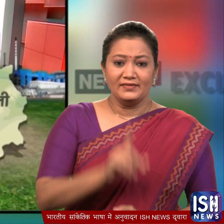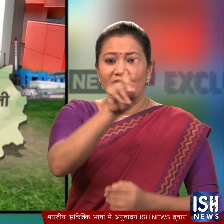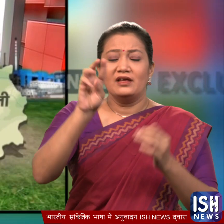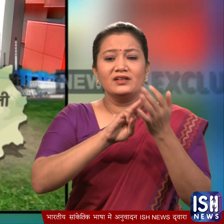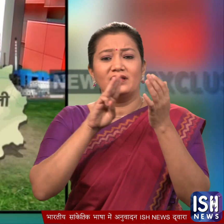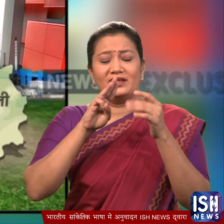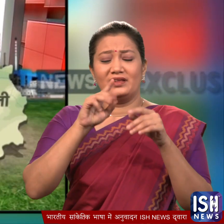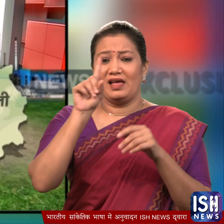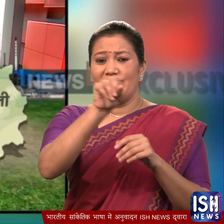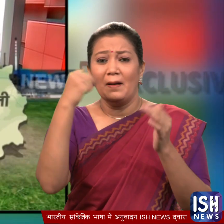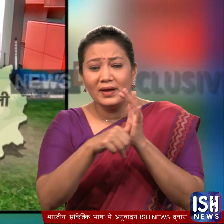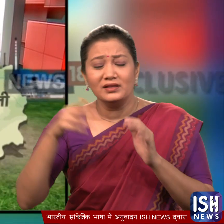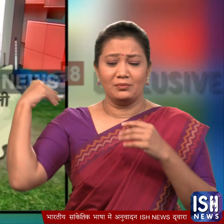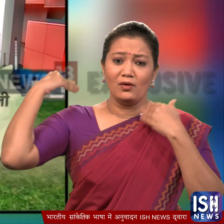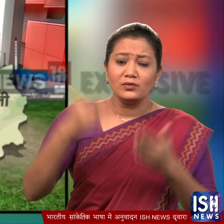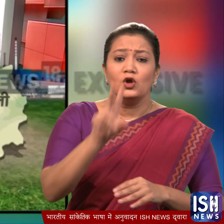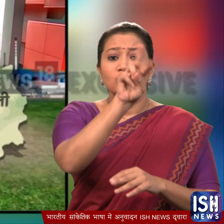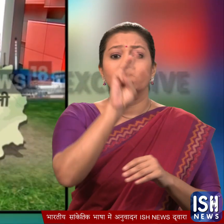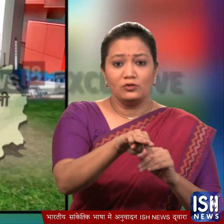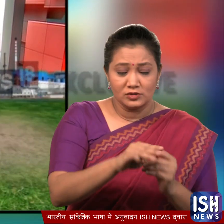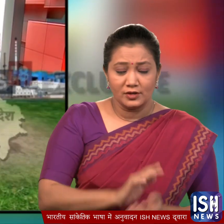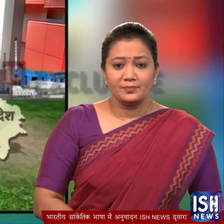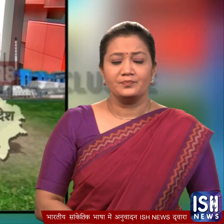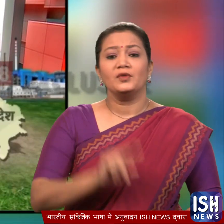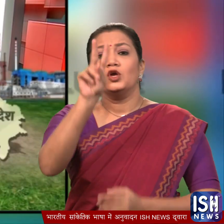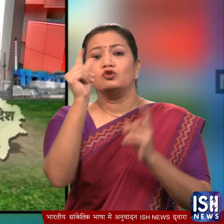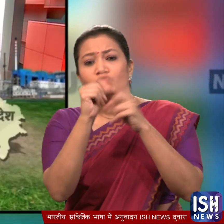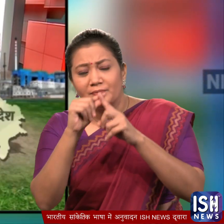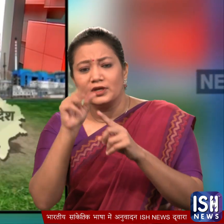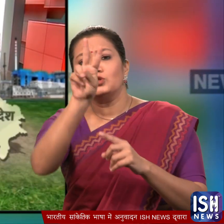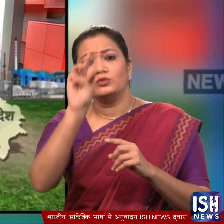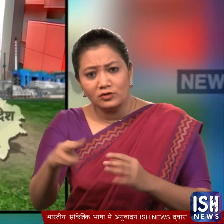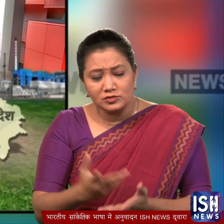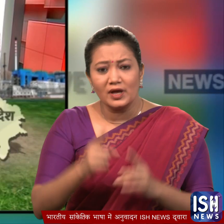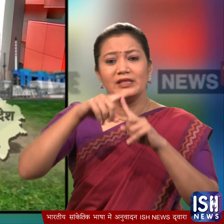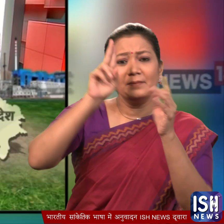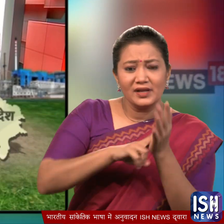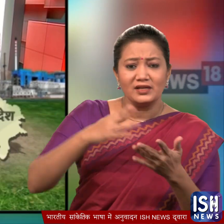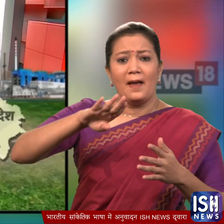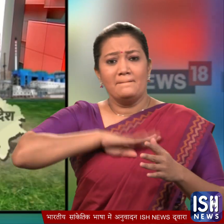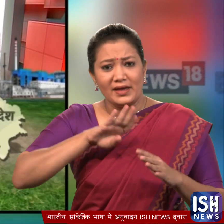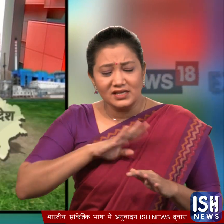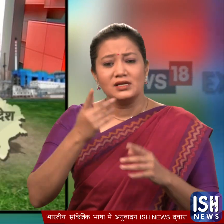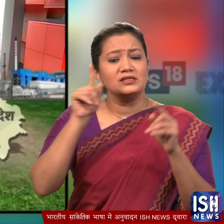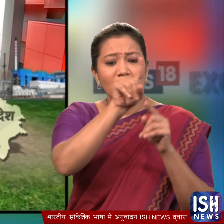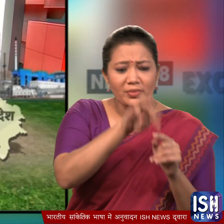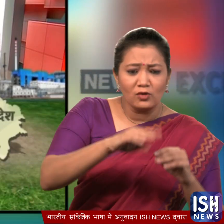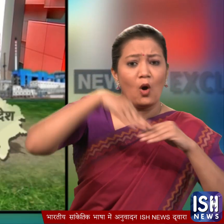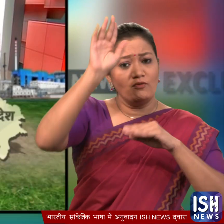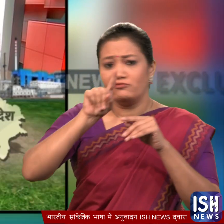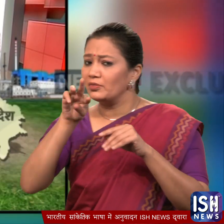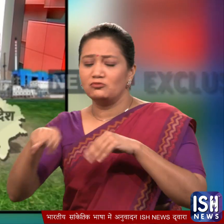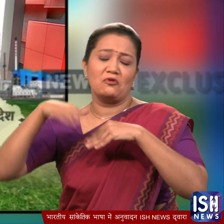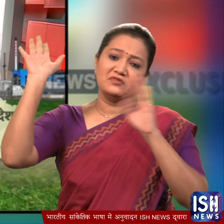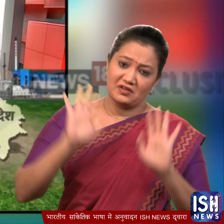11 महीनों में 2,000 से ज्यादा कंपनियां बंद हुई, जबकि उत्तर प्रदेश में करीब 2,000, इसके अलावा तमिलनाडु और महाराष्ट्र में भी 1,000